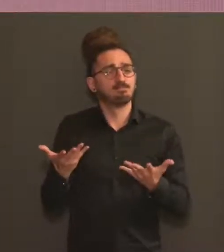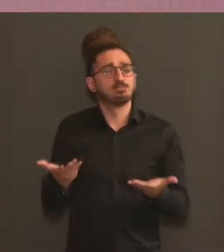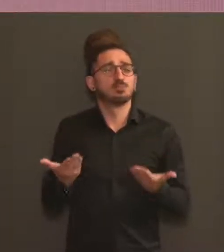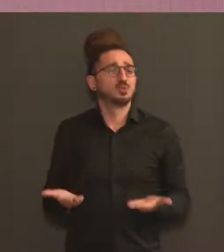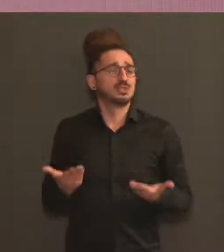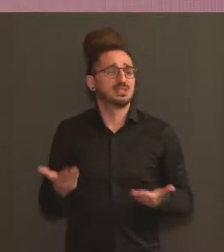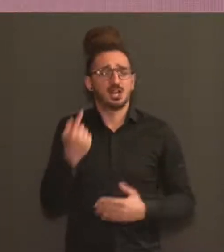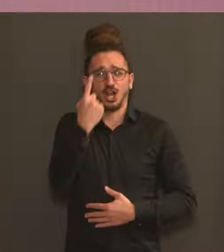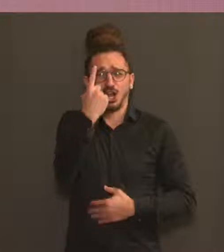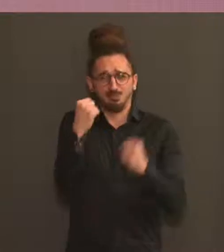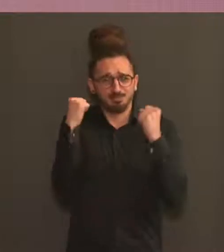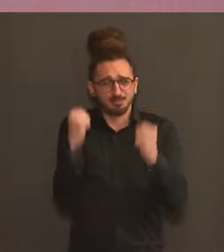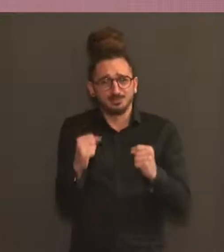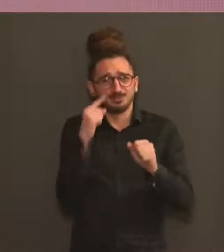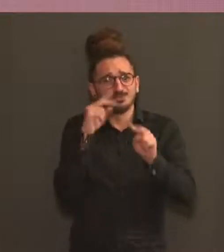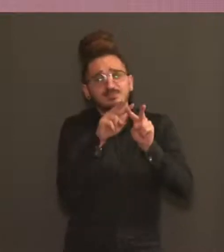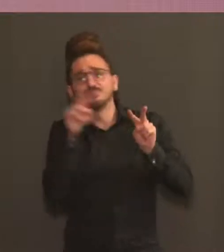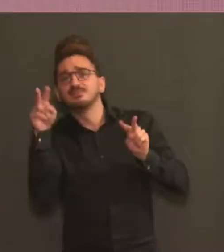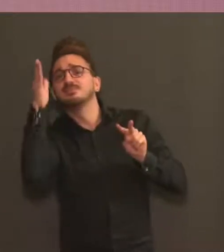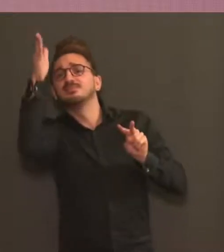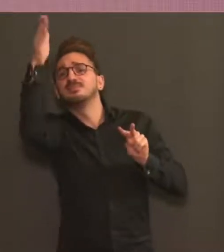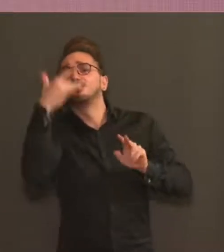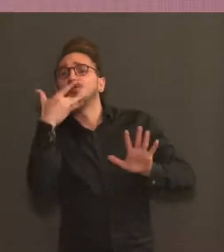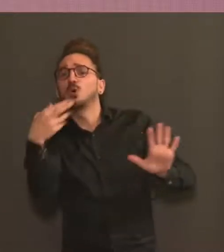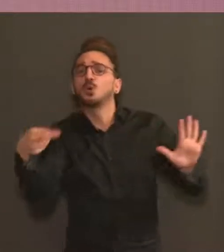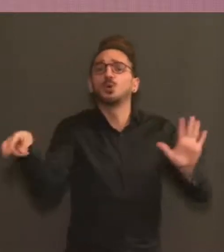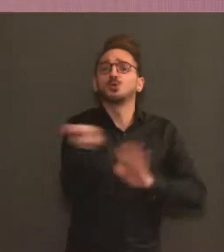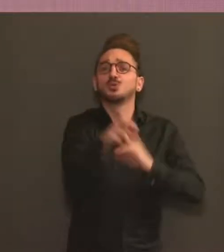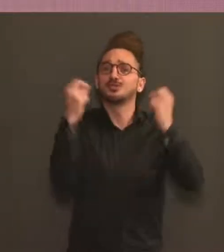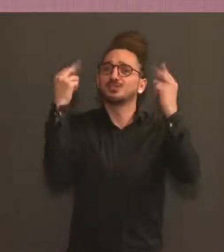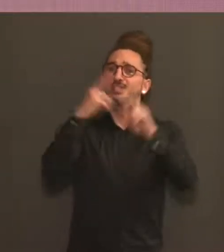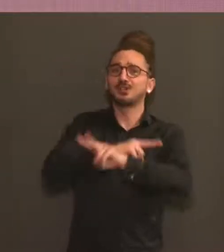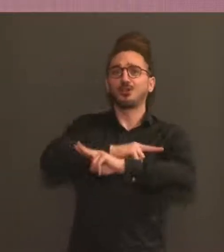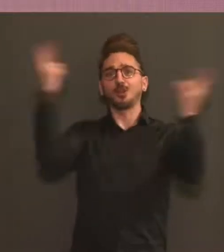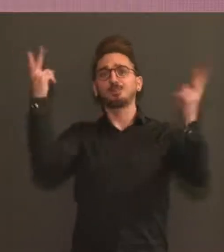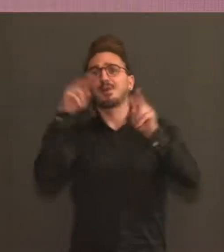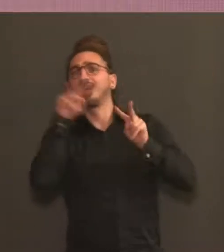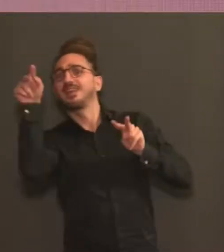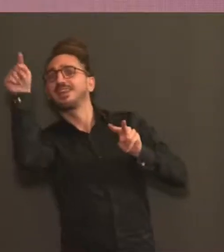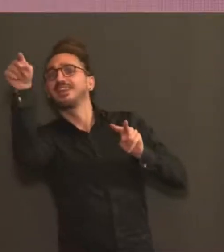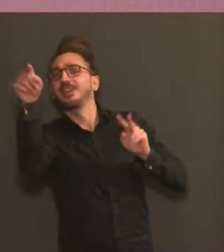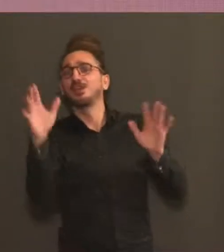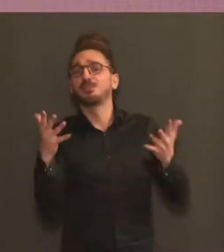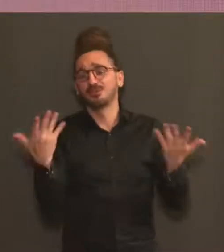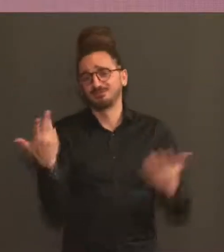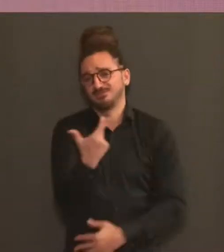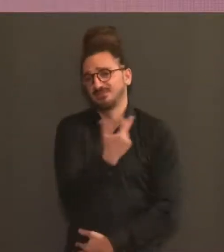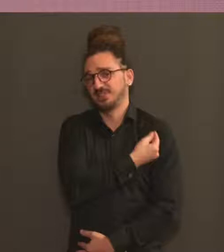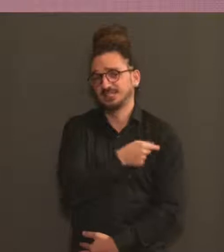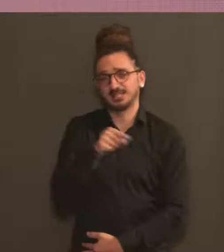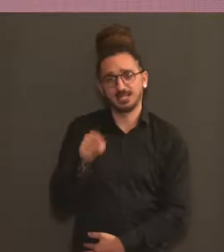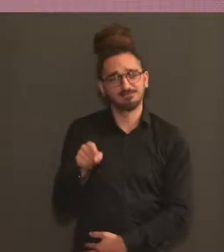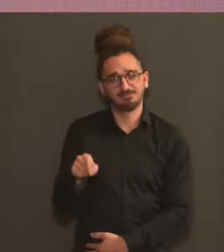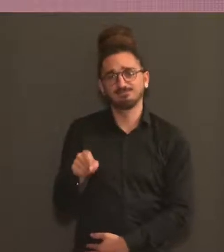une vie normale. Mais elle doit nécessairement s'appuyer sur une démarche collective.